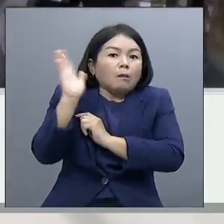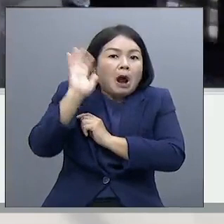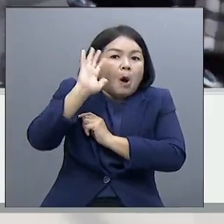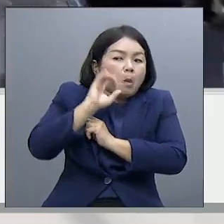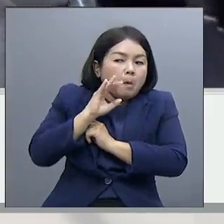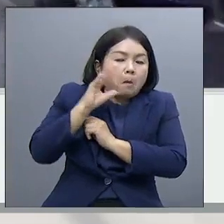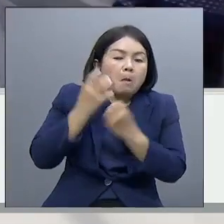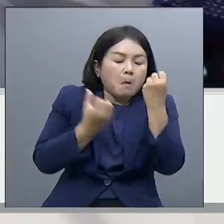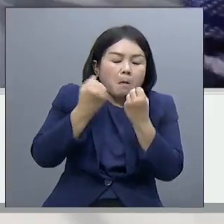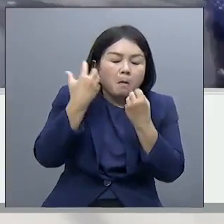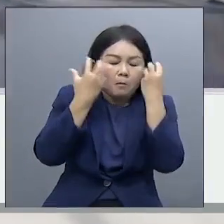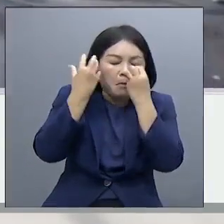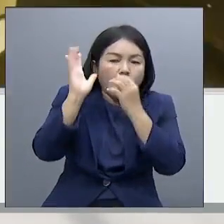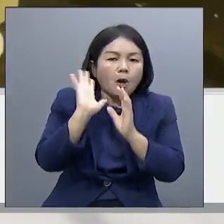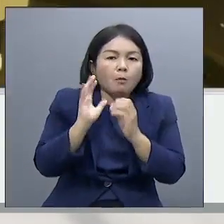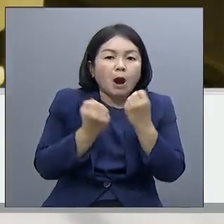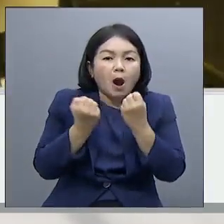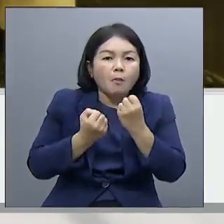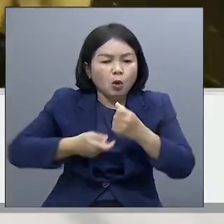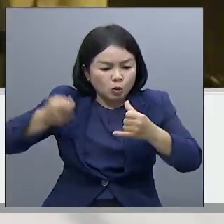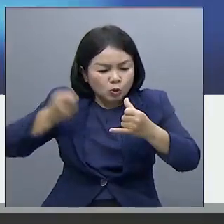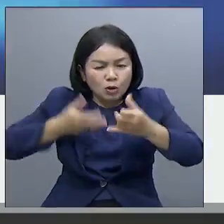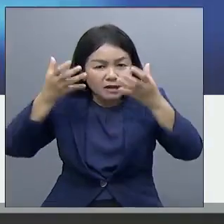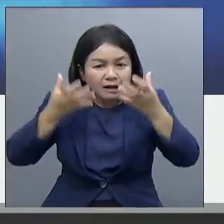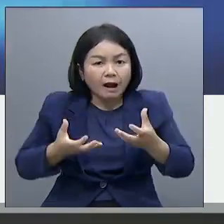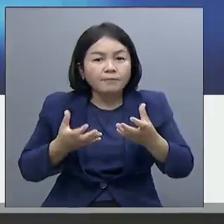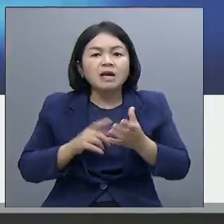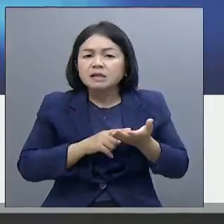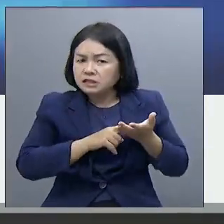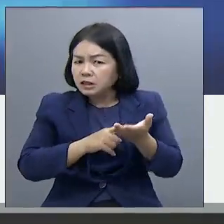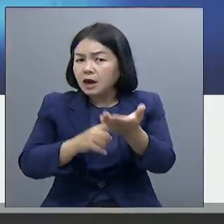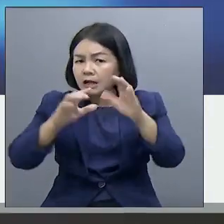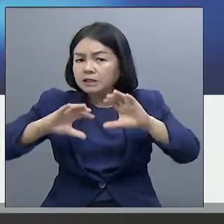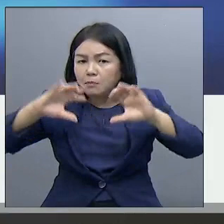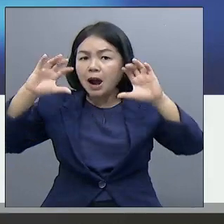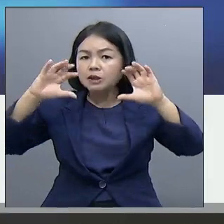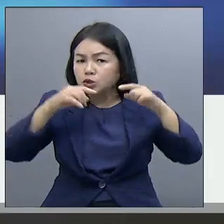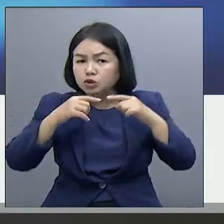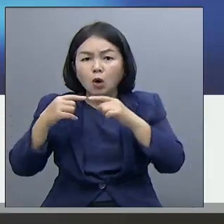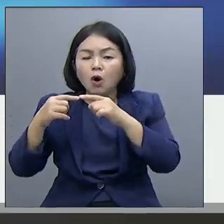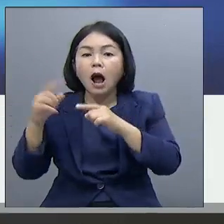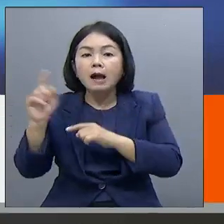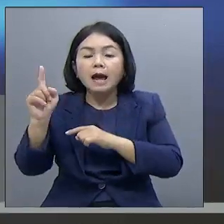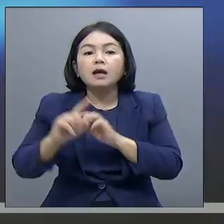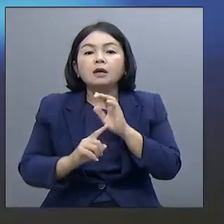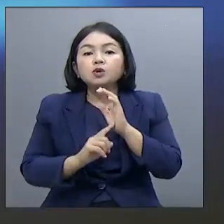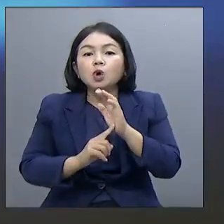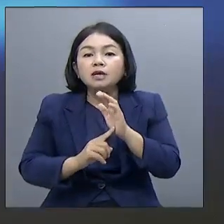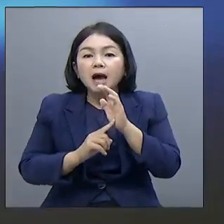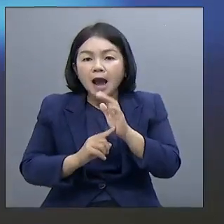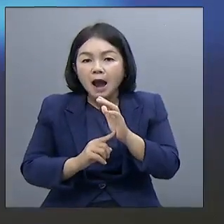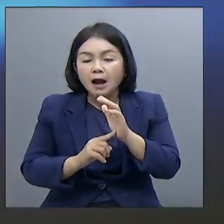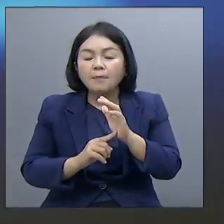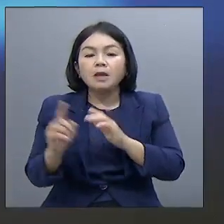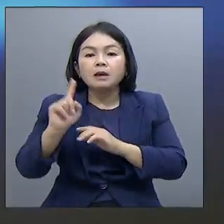ดเมาสุรานะครับทีนี้เขามีการเสนอนโยบายให้รัฐนะครับดำเนินการต่ออย่างเช่นอุดช่องโหว่ระยะยาว